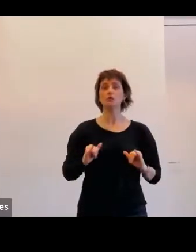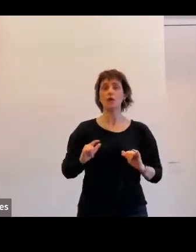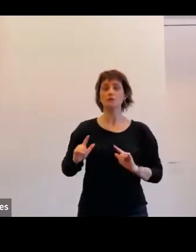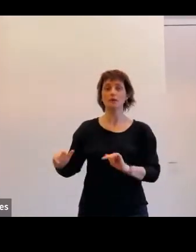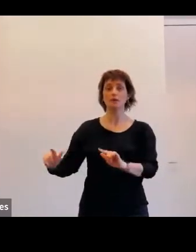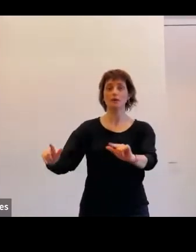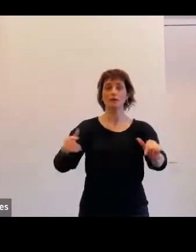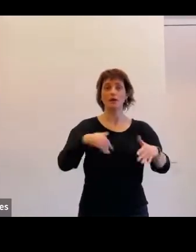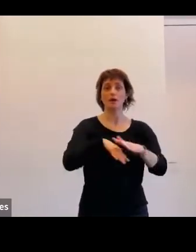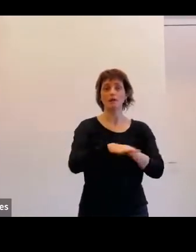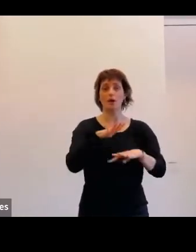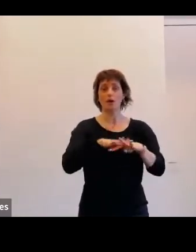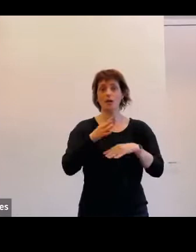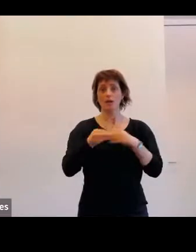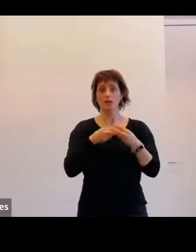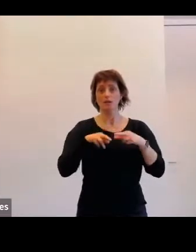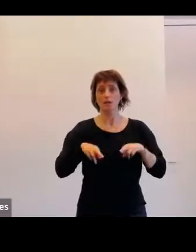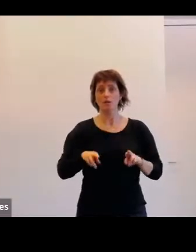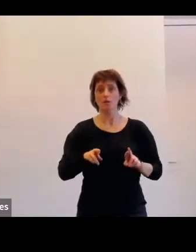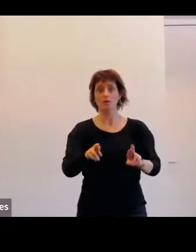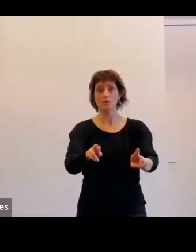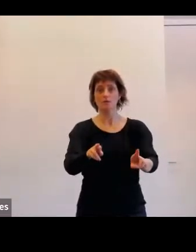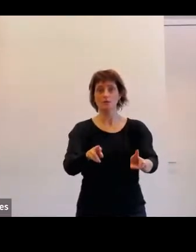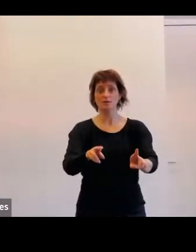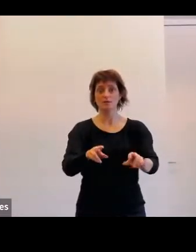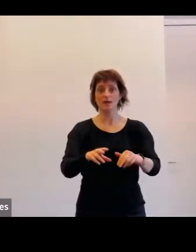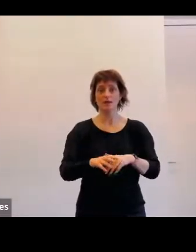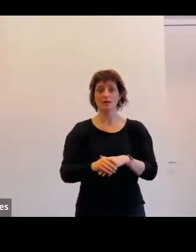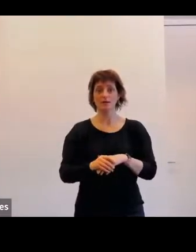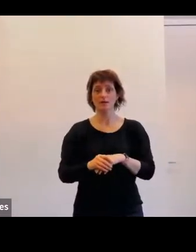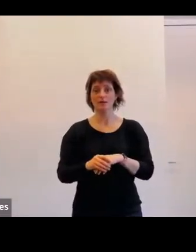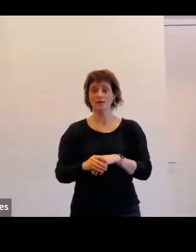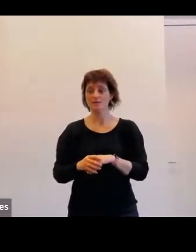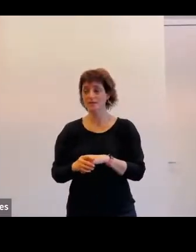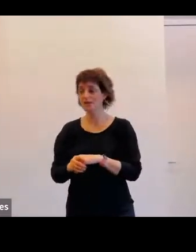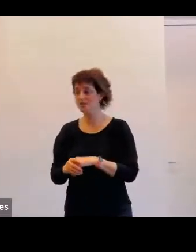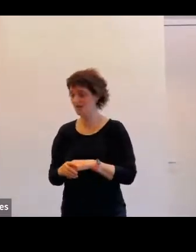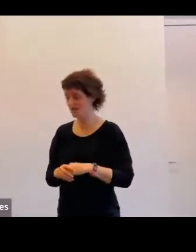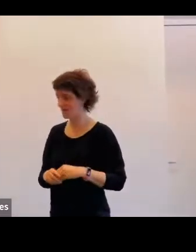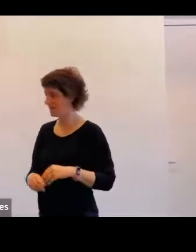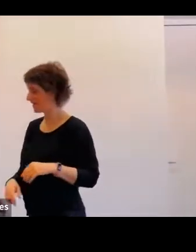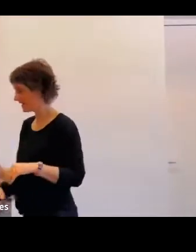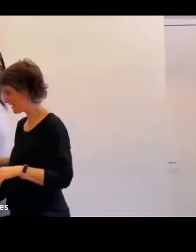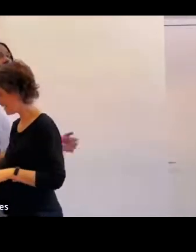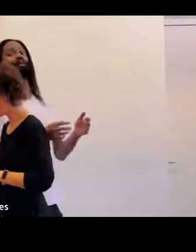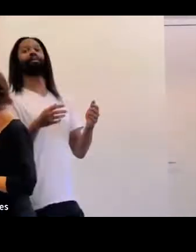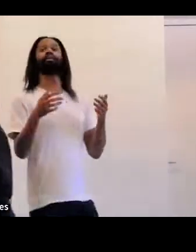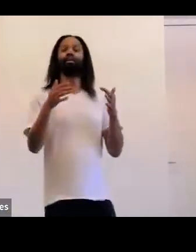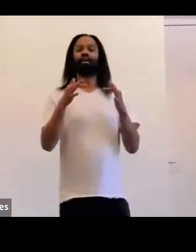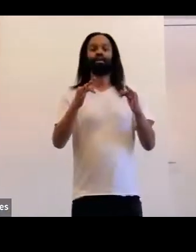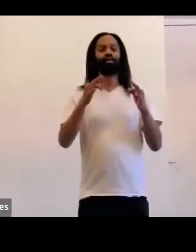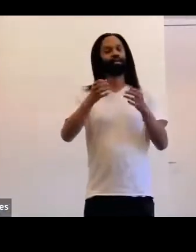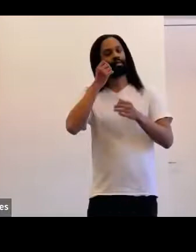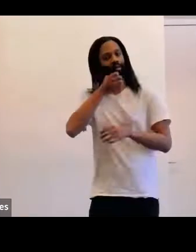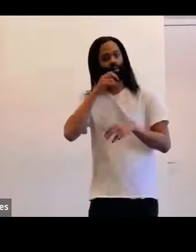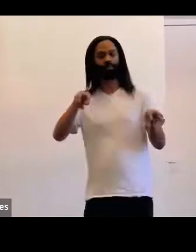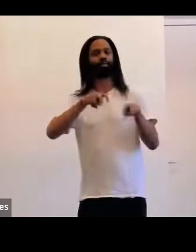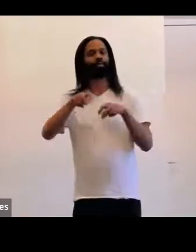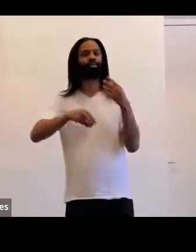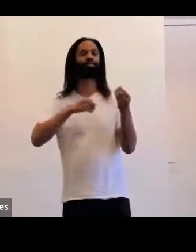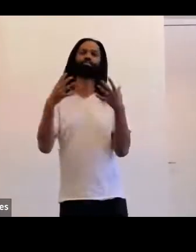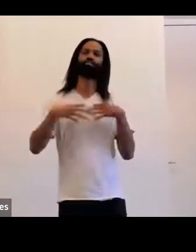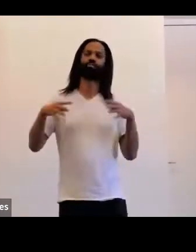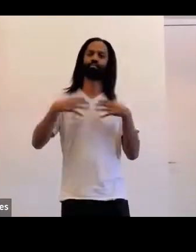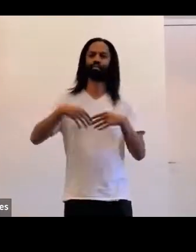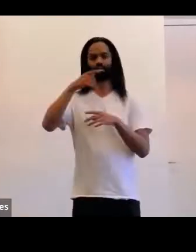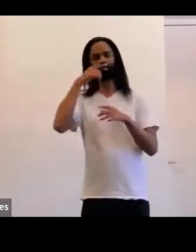ville. Que ce soit pour des déplacements quotidiens ou même des balades, l'installation de 100 assises chaque année